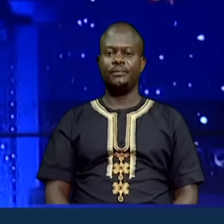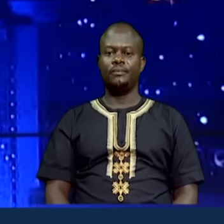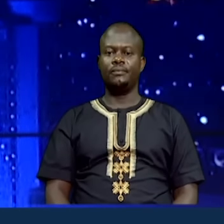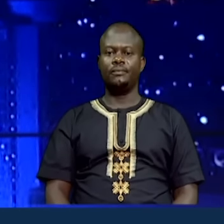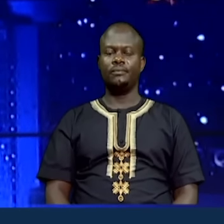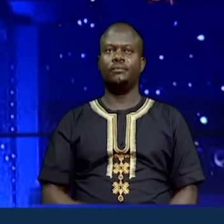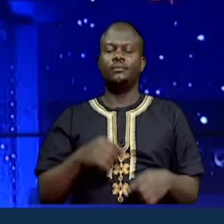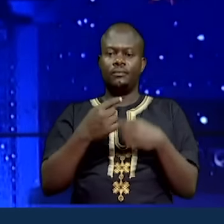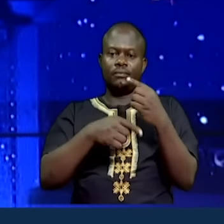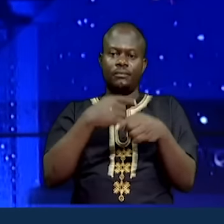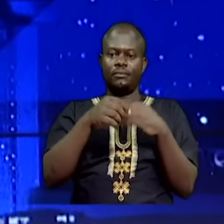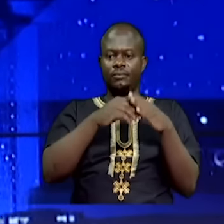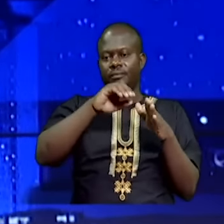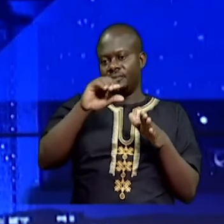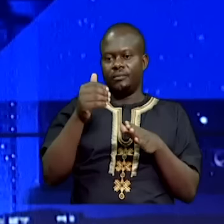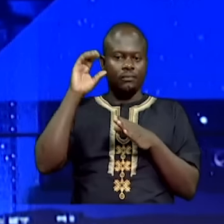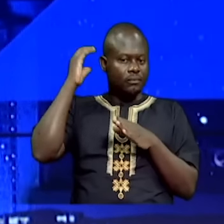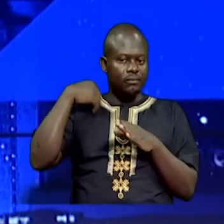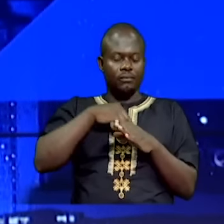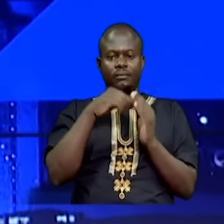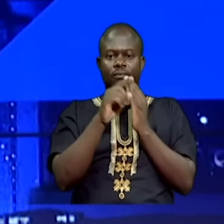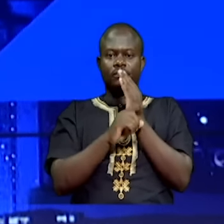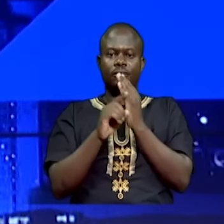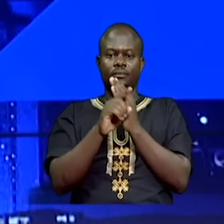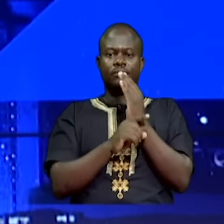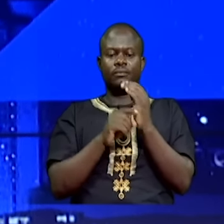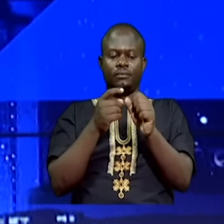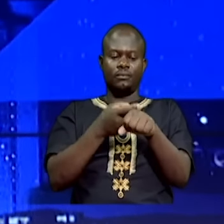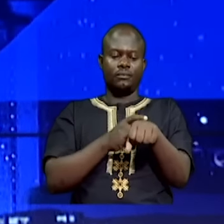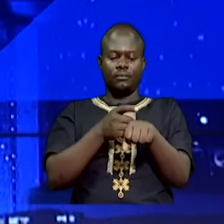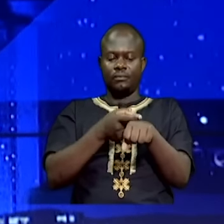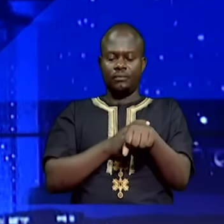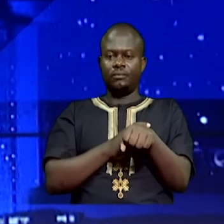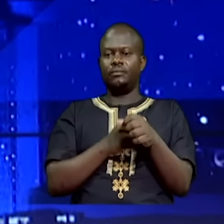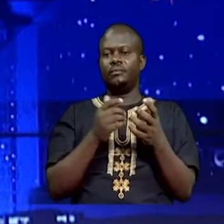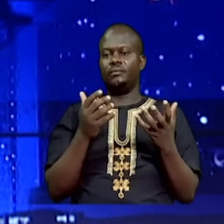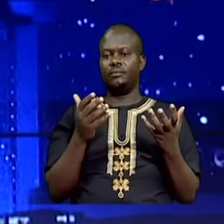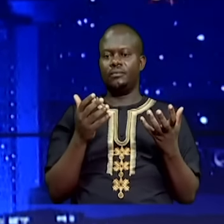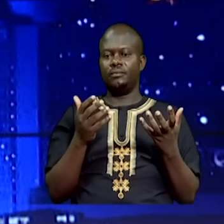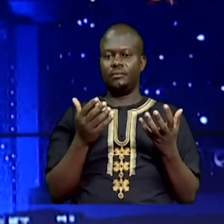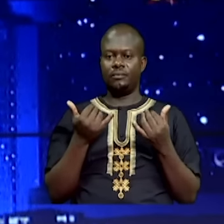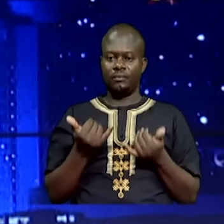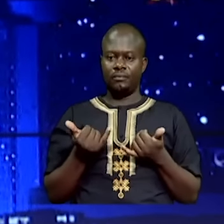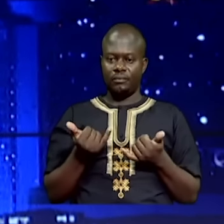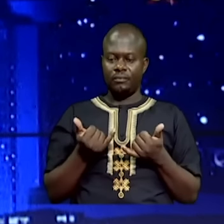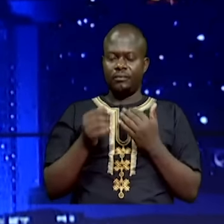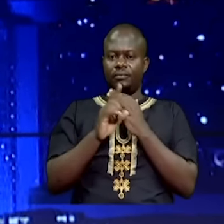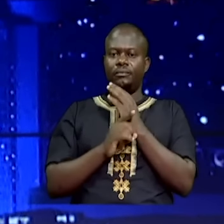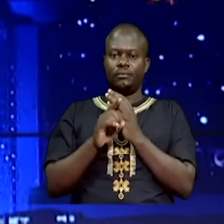Dukomeze n'ayandi makuru, tujye mu karere ka Musanze aho muri aka